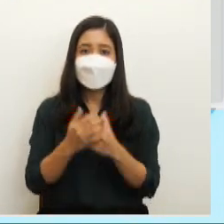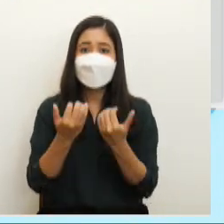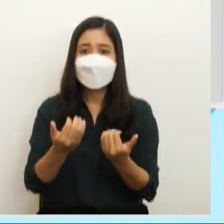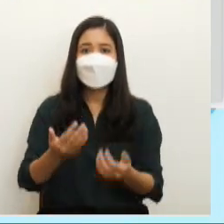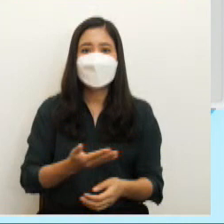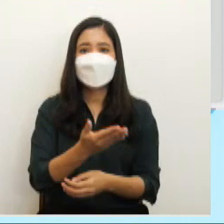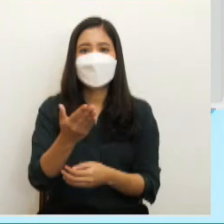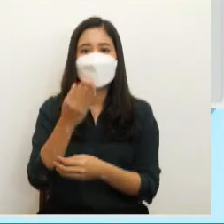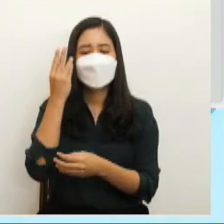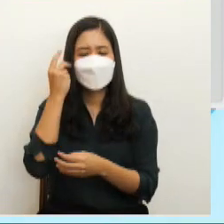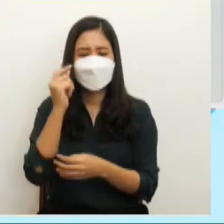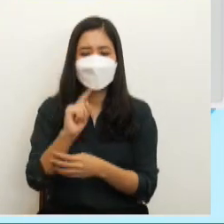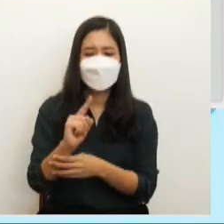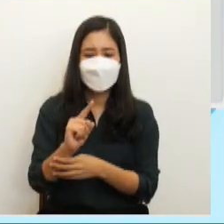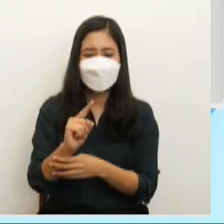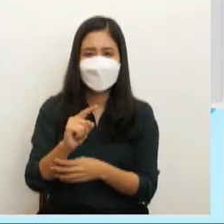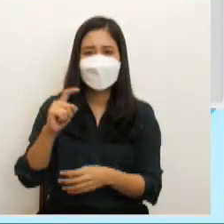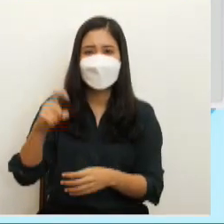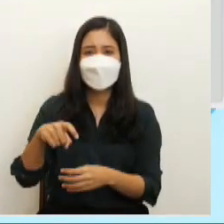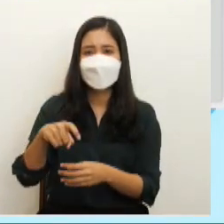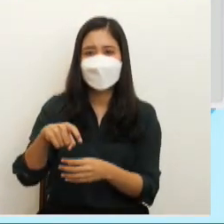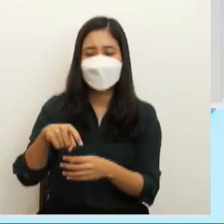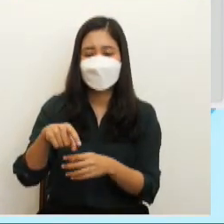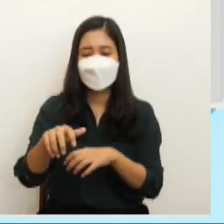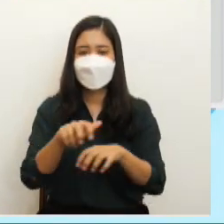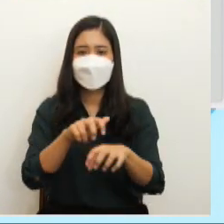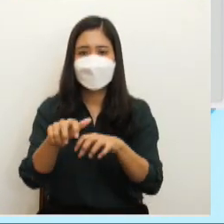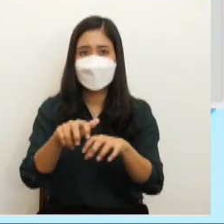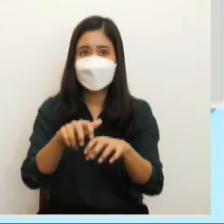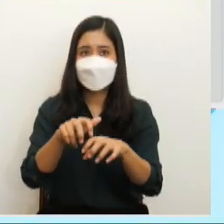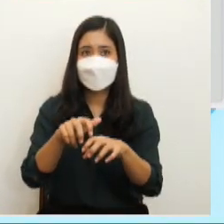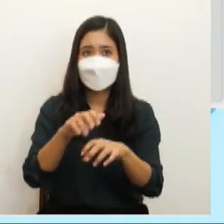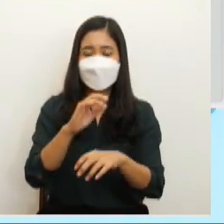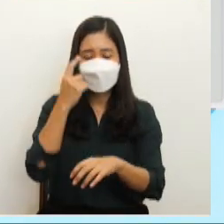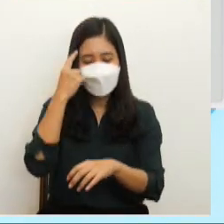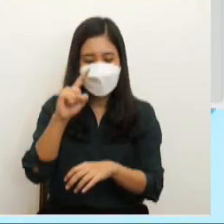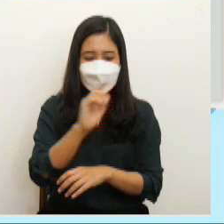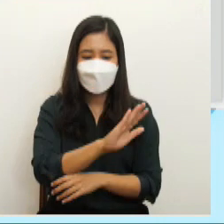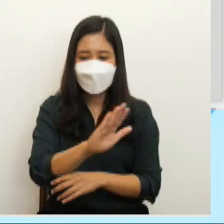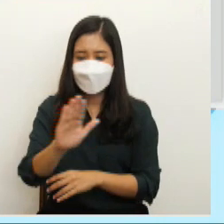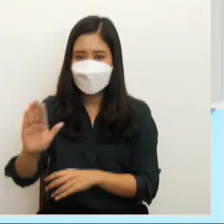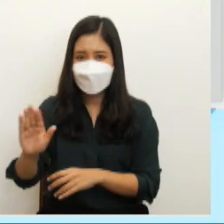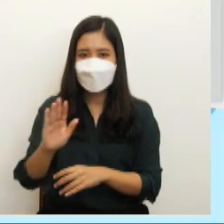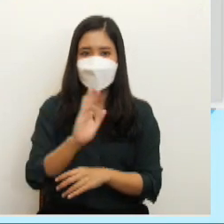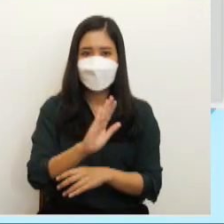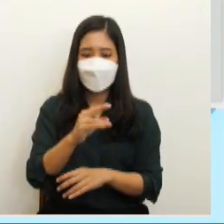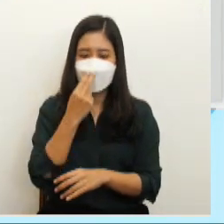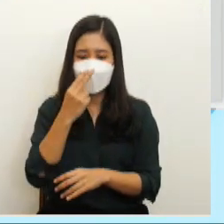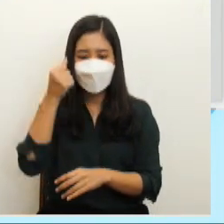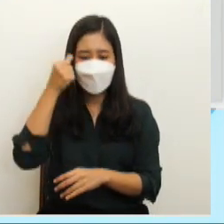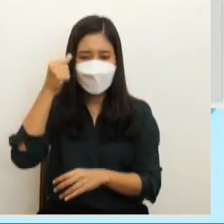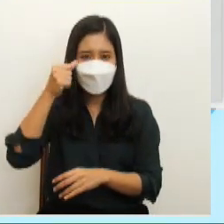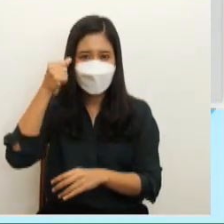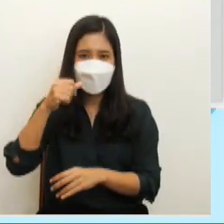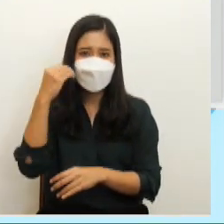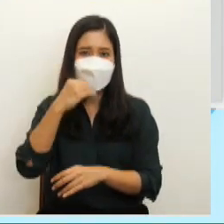ากนั้นเนี่ยแต่ละวันเนี่ยจะต้องมีการประเมินนักเรียนเป็นรายบุคคลด้วยก่อนที่จะเรียนในแต่ละวันว่ามีความ